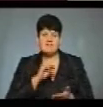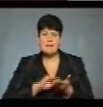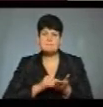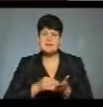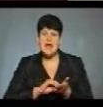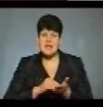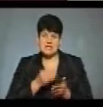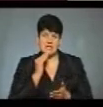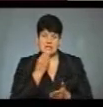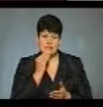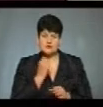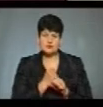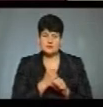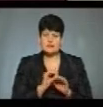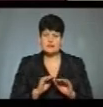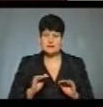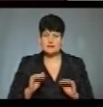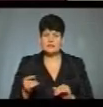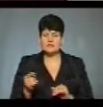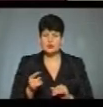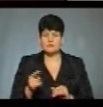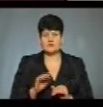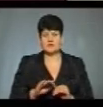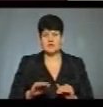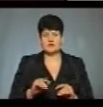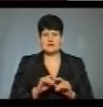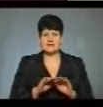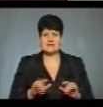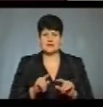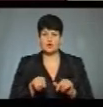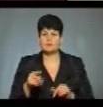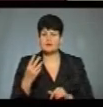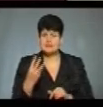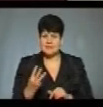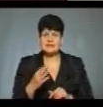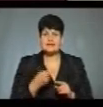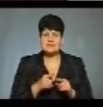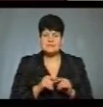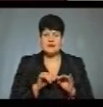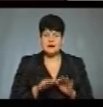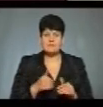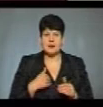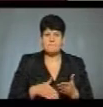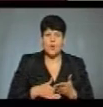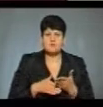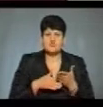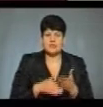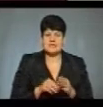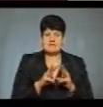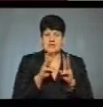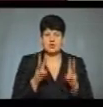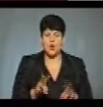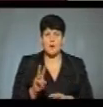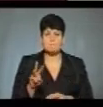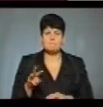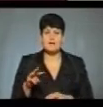міських сиротинців виготовили вихованці Тернопільського дитячого садка номер 3. Це благодійна акція «Ми – помічники Святого Миколая». У ній взяли